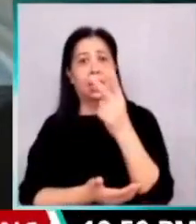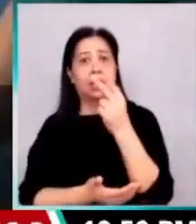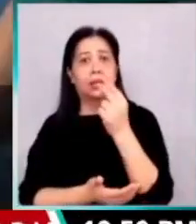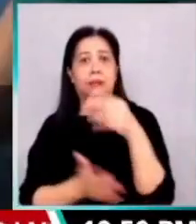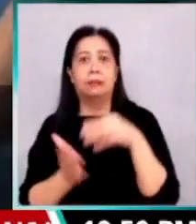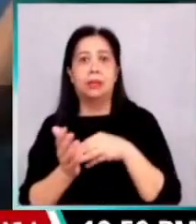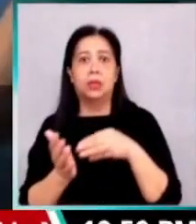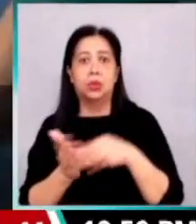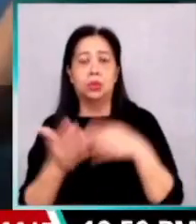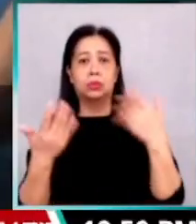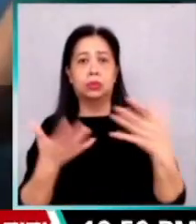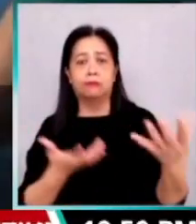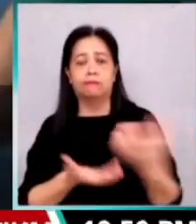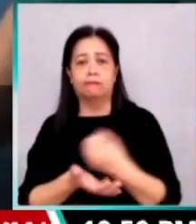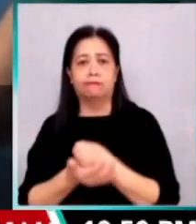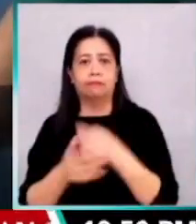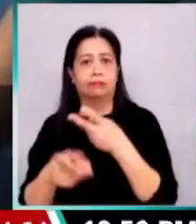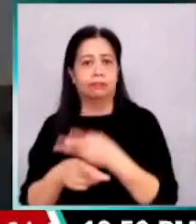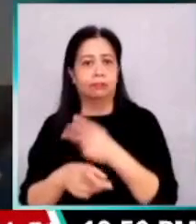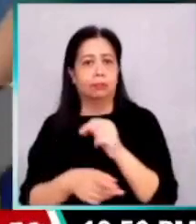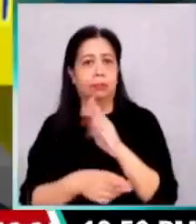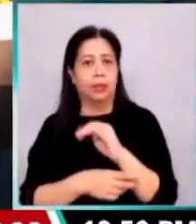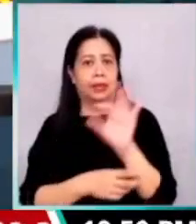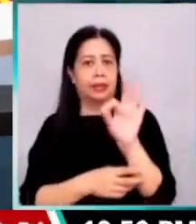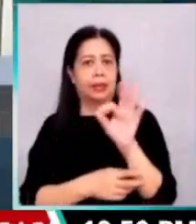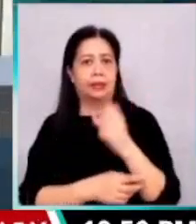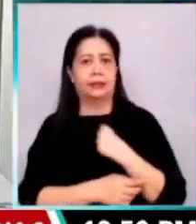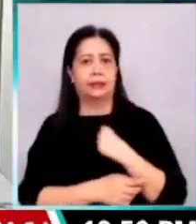investors. Hawak naman ng NBI ang siyam nilang staff.